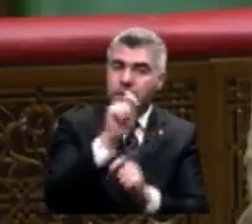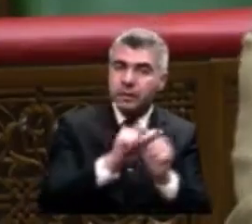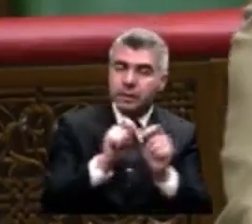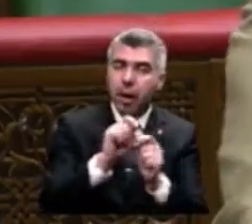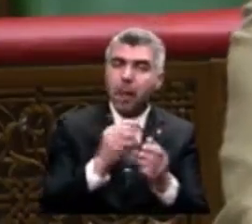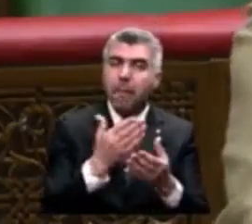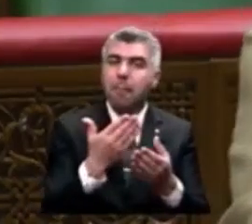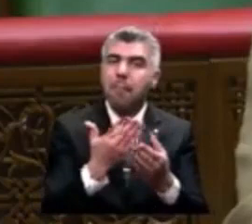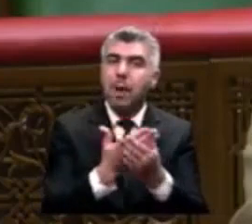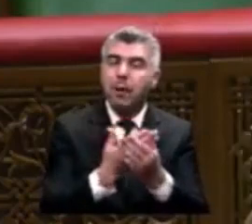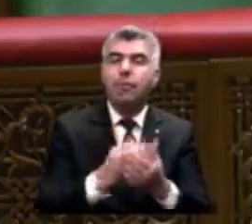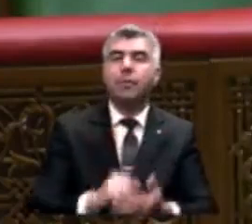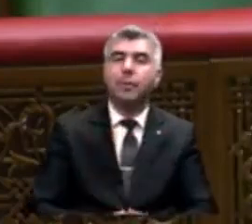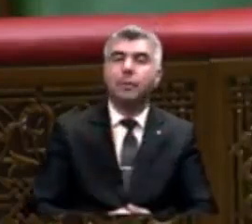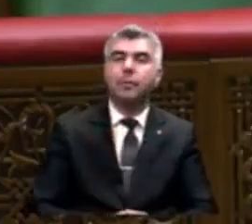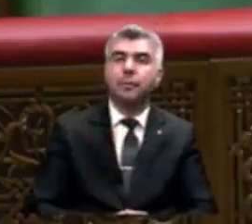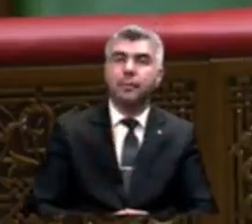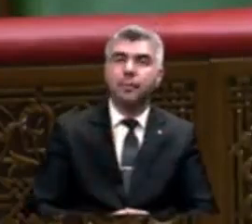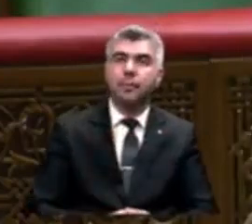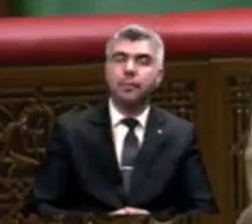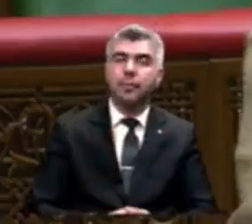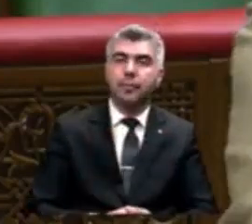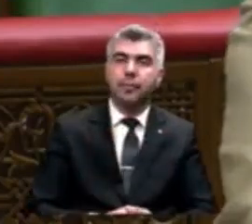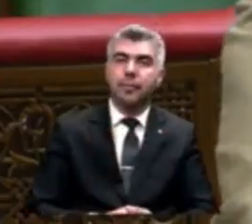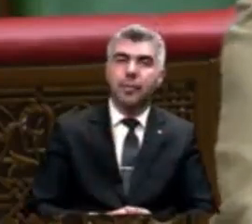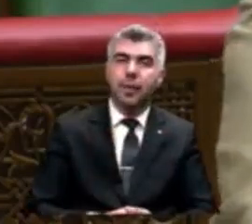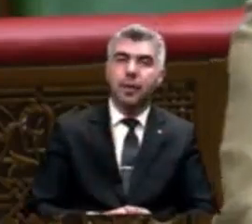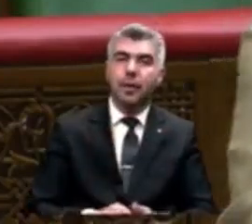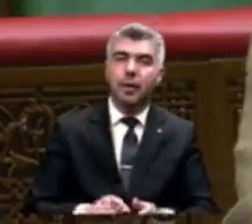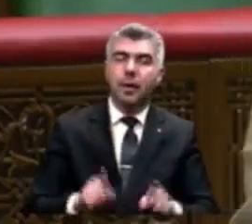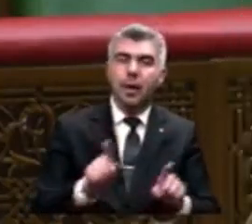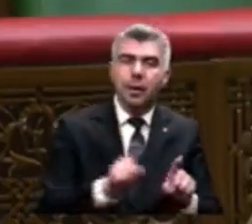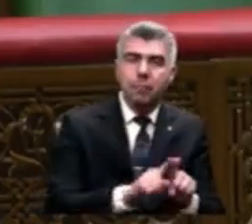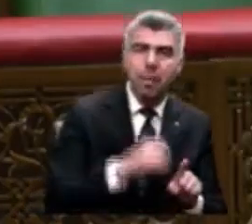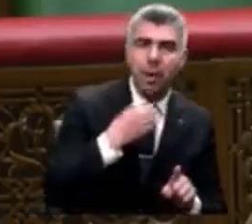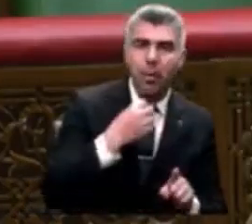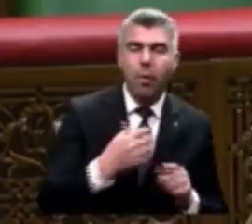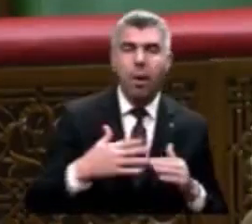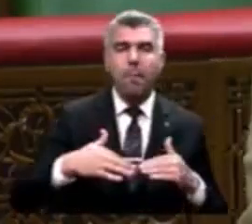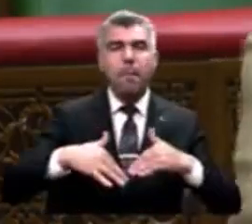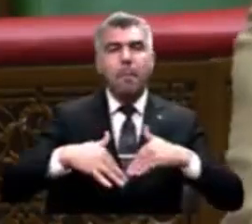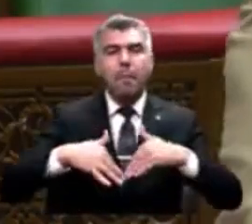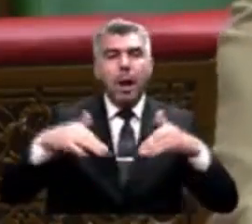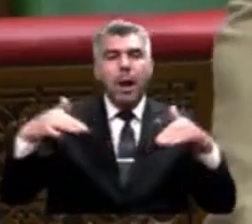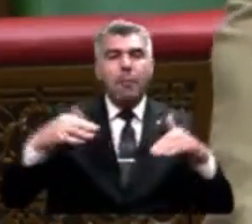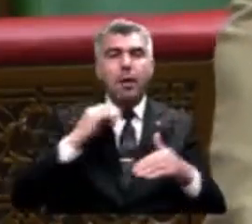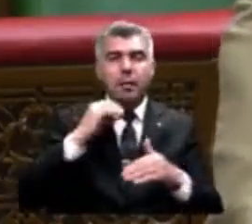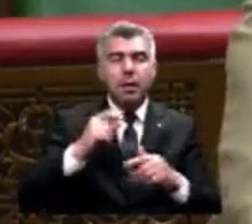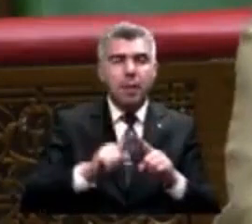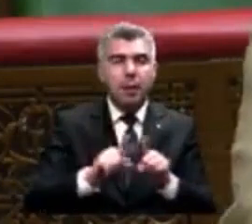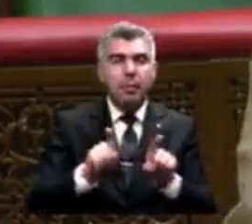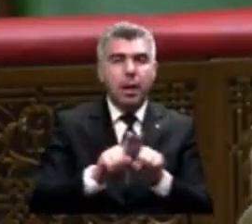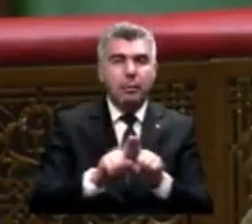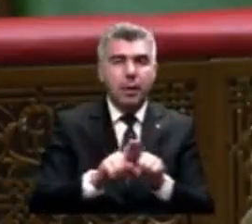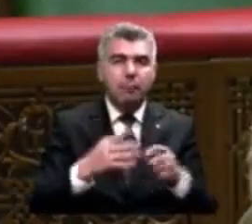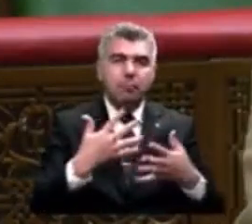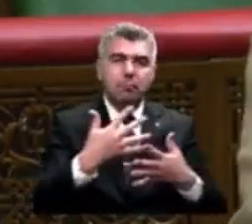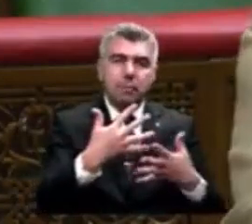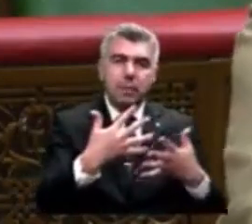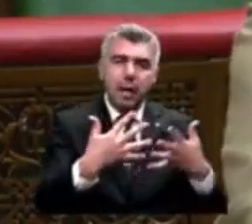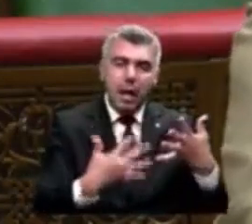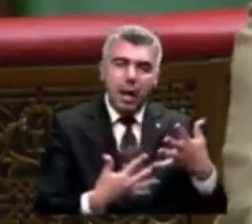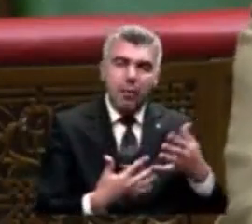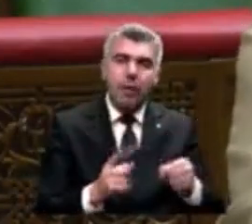الملف، من قبيل عدم الرجوع إلى البرلمان لا سيما الغرفة الثانية بالنظر لتنوع مكوناتها